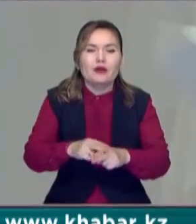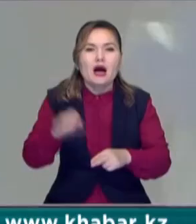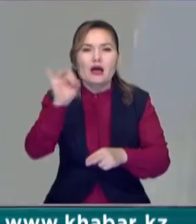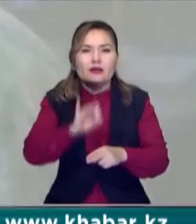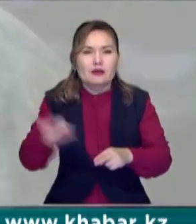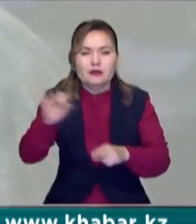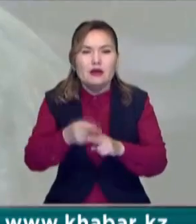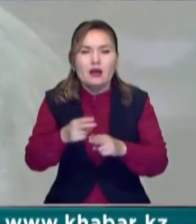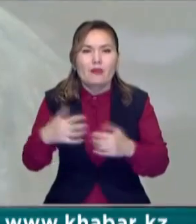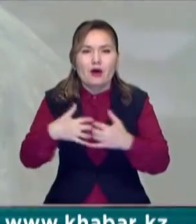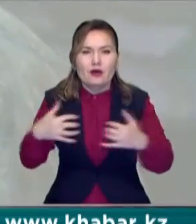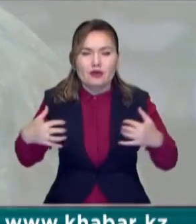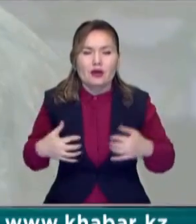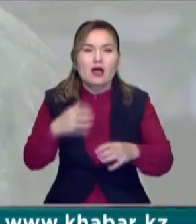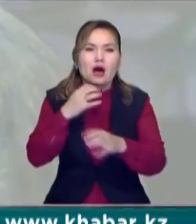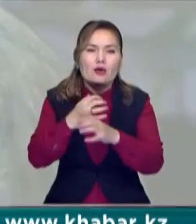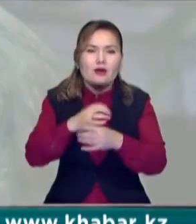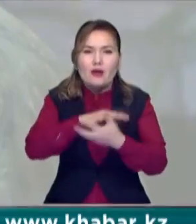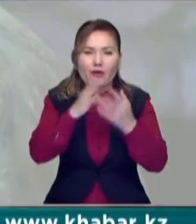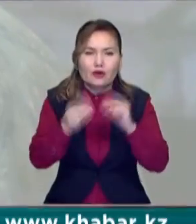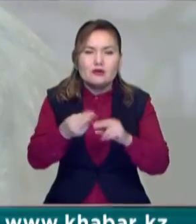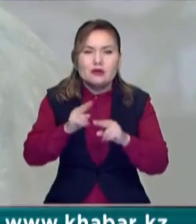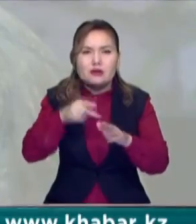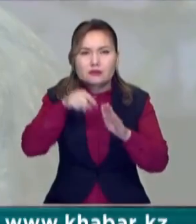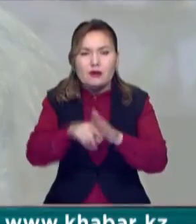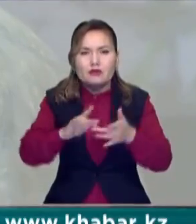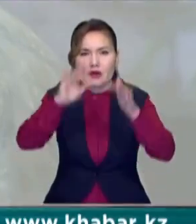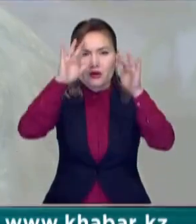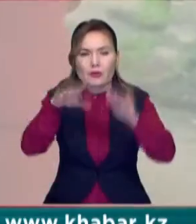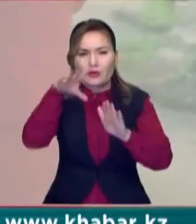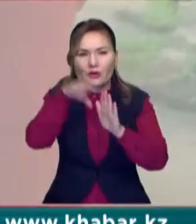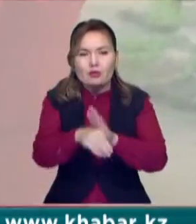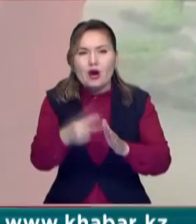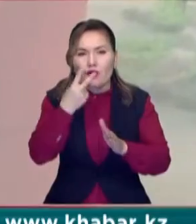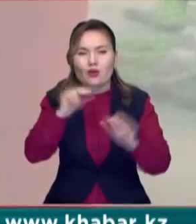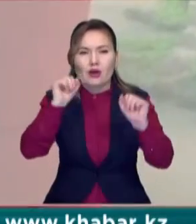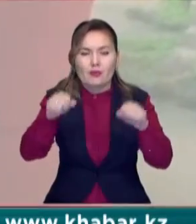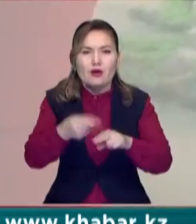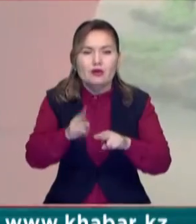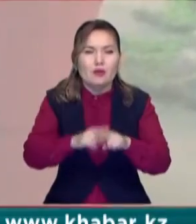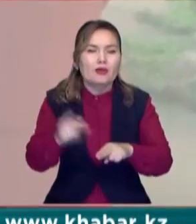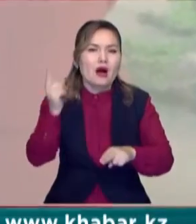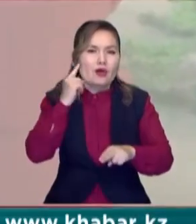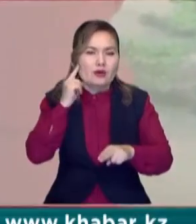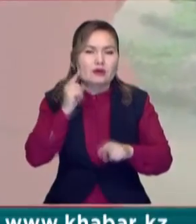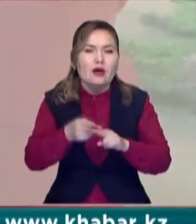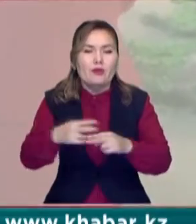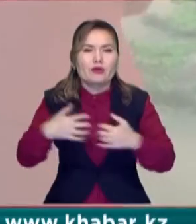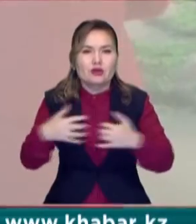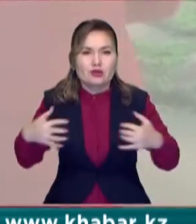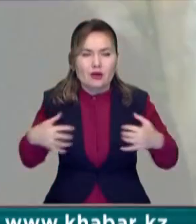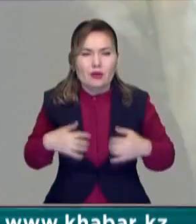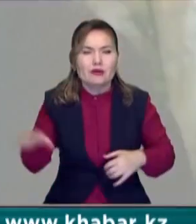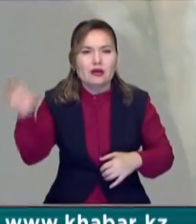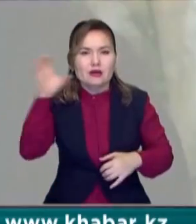жәдігерлердің бейнесін мультимедиалық технологиялар арқылы LED экраннан тамашалайды. Экспонаттардың дыбысын естіп, жүріс-тұрысын да көре